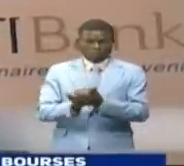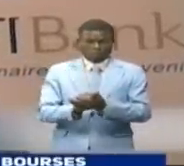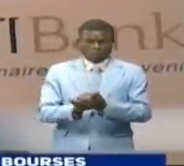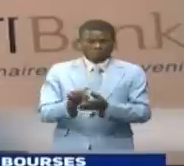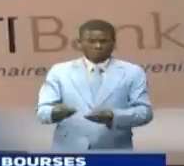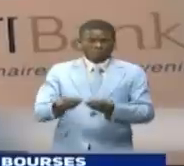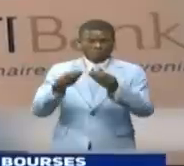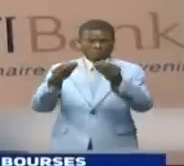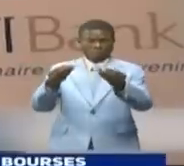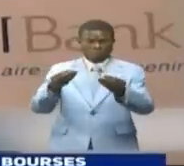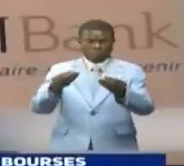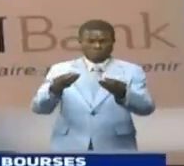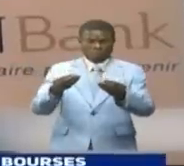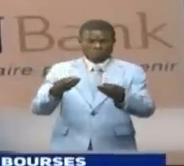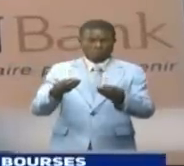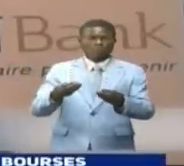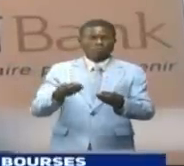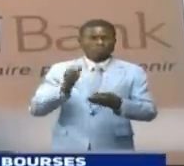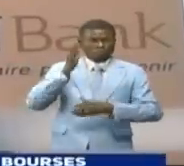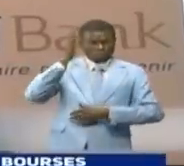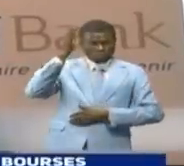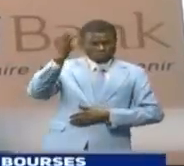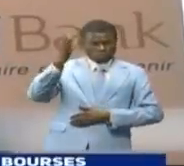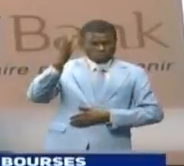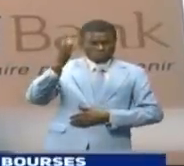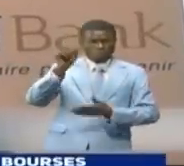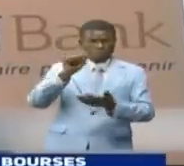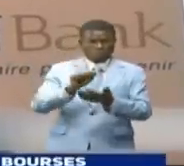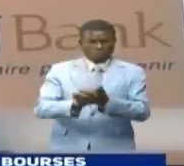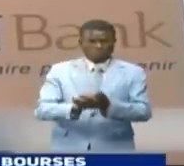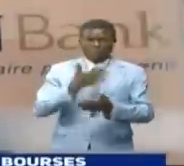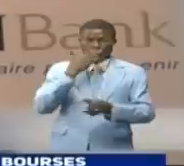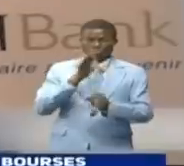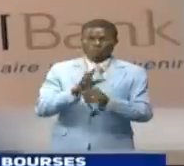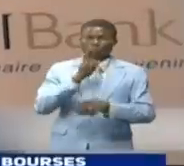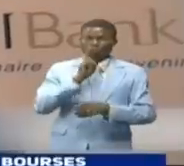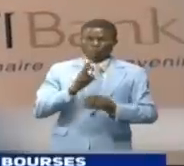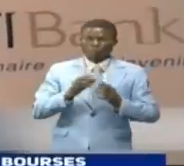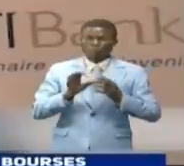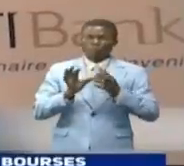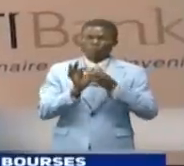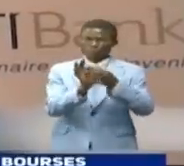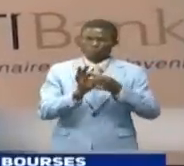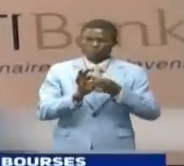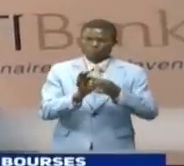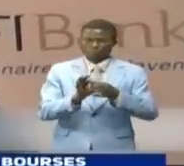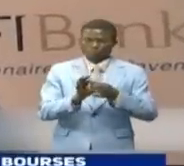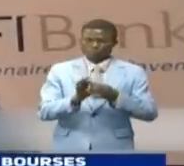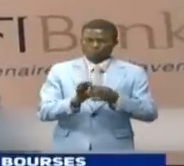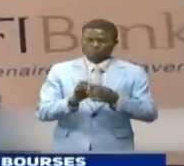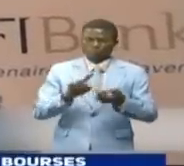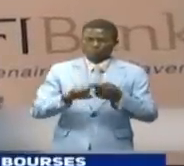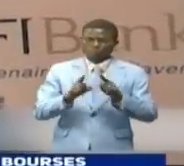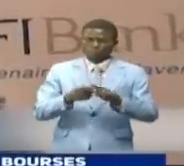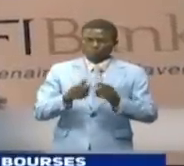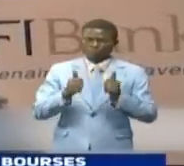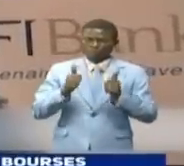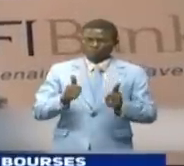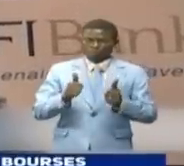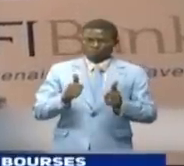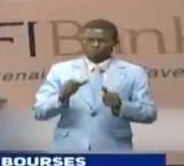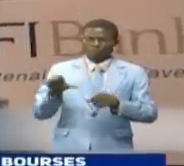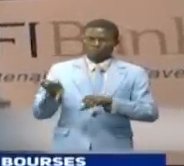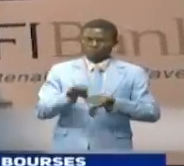naître dans les semaines et dans les mois à venir. Et il s'agit, je vous rassure, d'une collaboration de long terme, puisque les